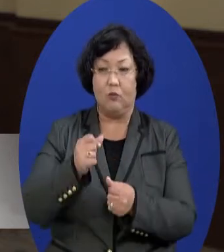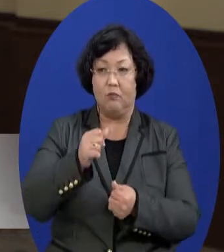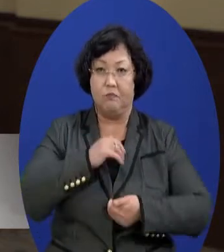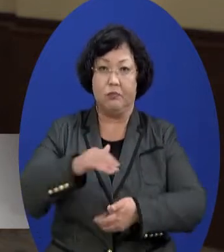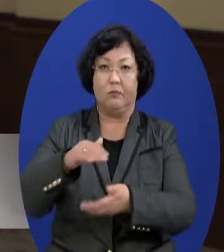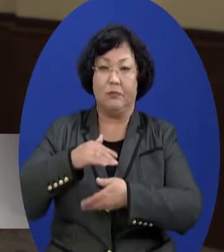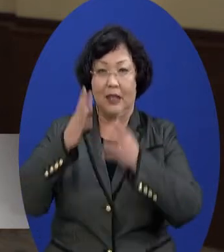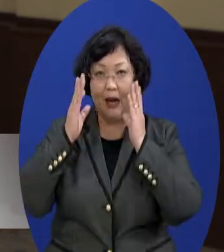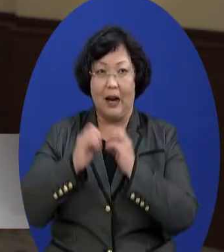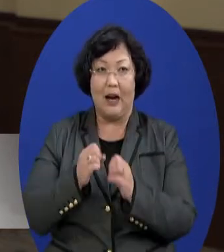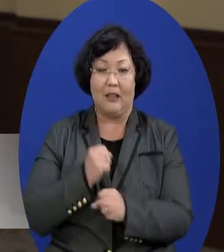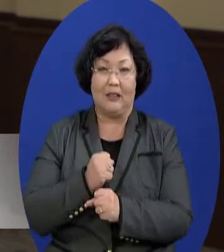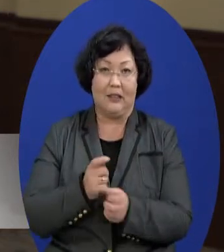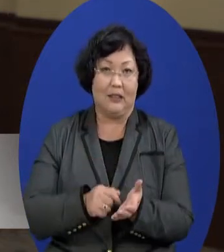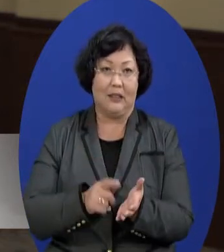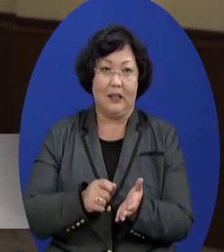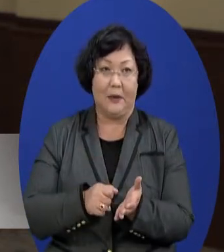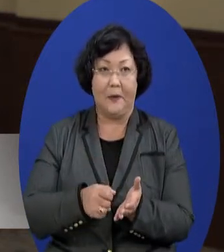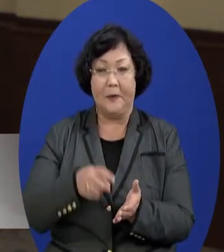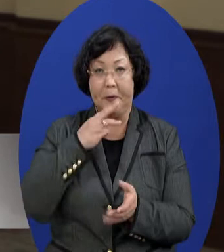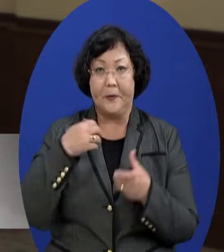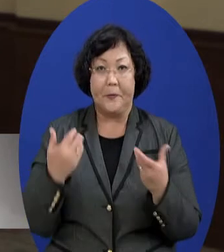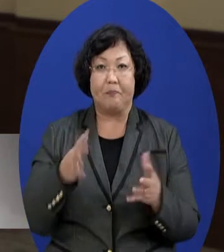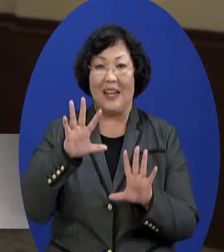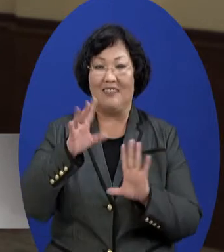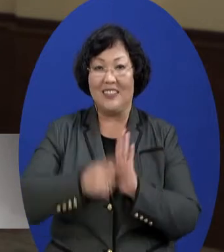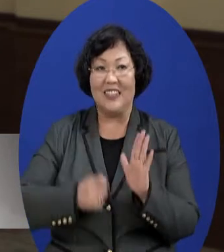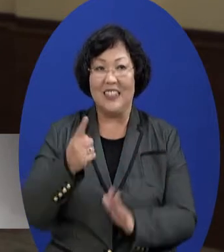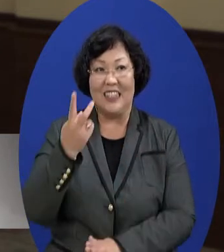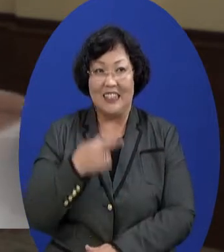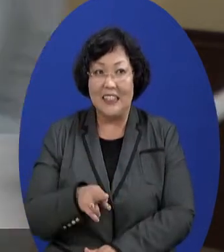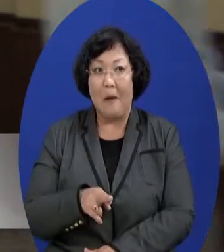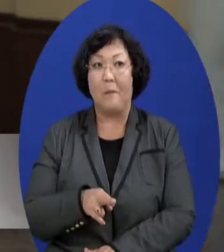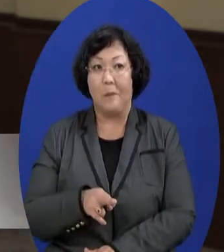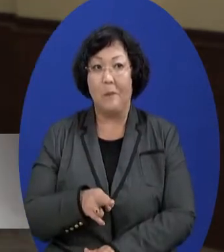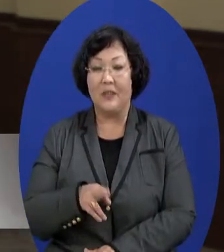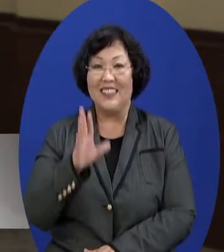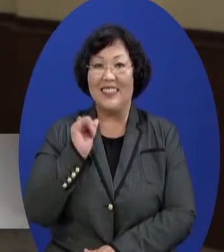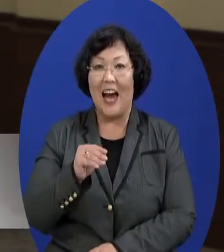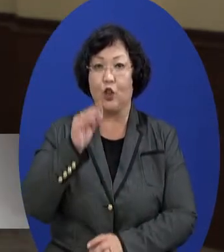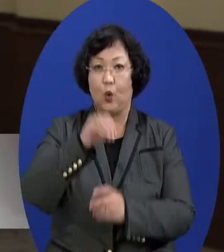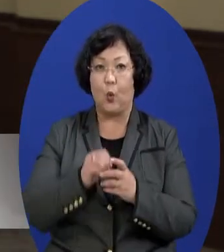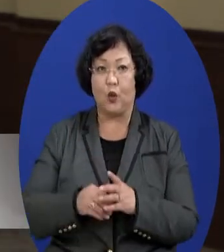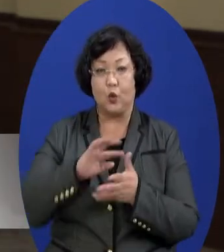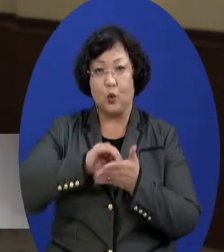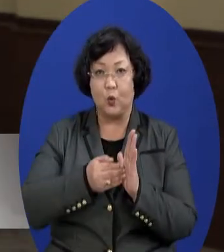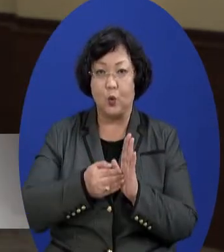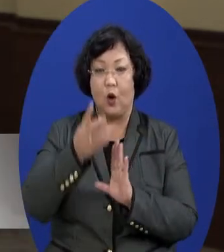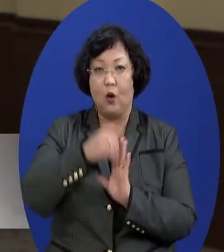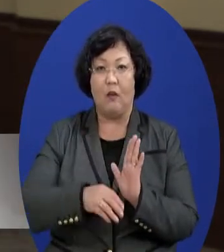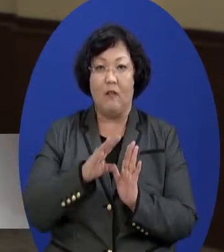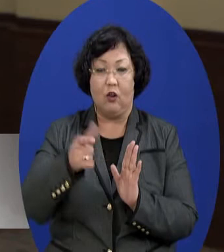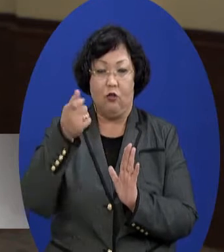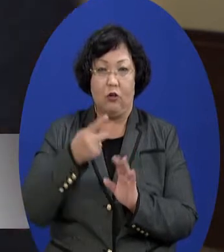хандуулах болно гэсэн юм мэдгэлээс энэ бол 10 сарын 1-ний төсөв дээр хэрхэн яаж орж ирэх вэ гэдэг л их чухал байна. Дээрээс нь